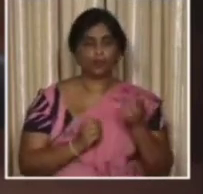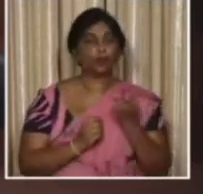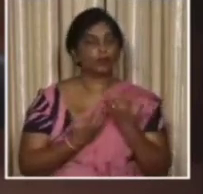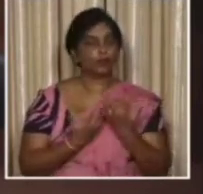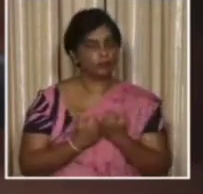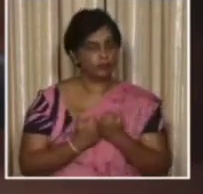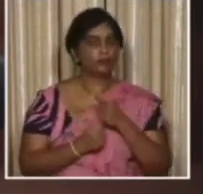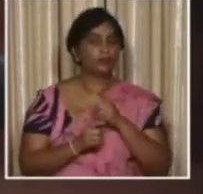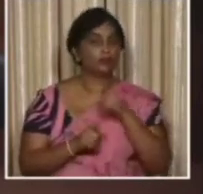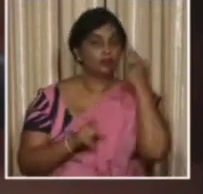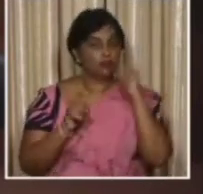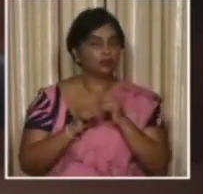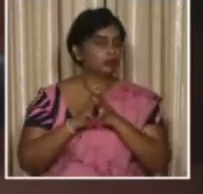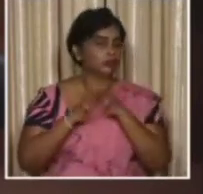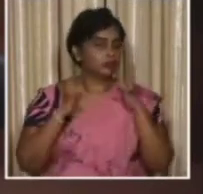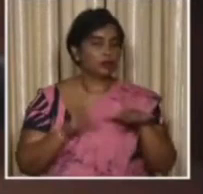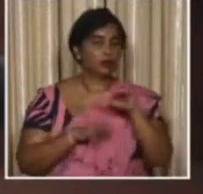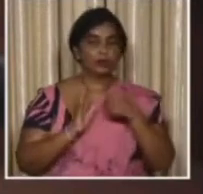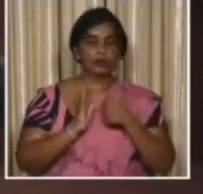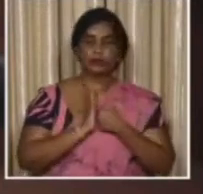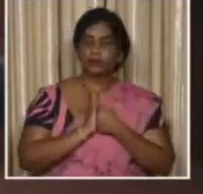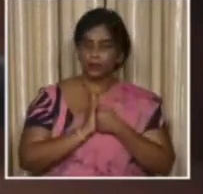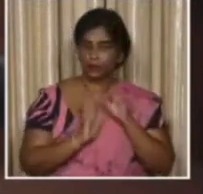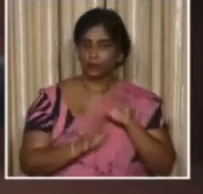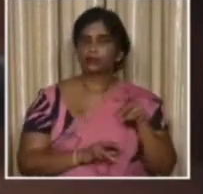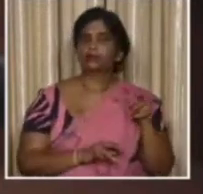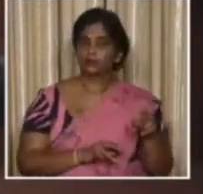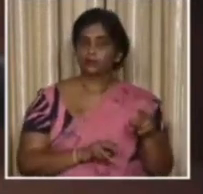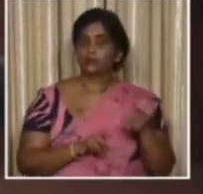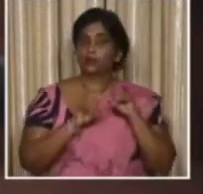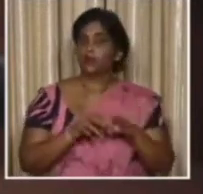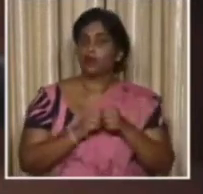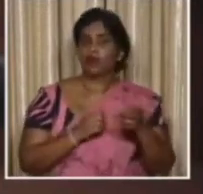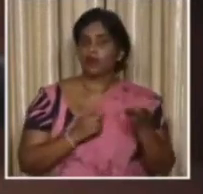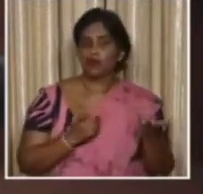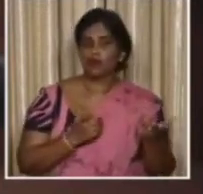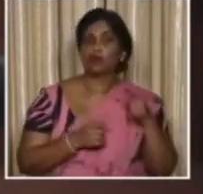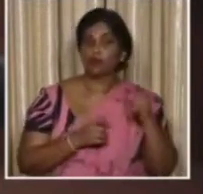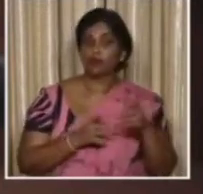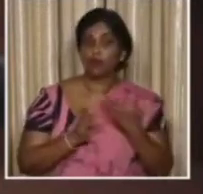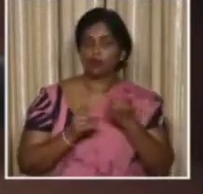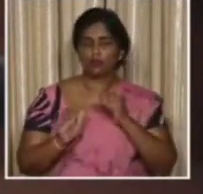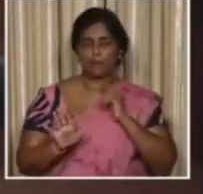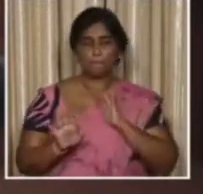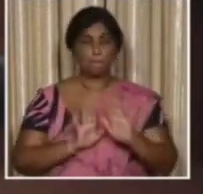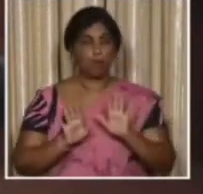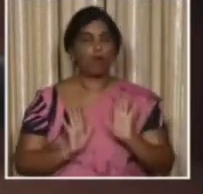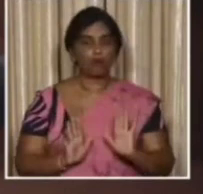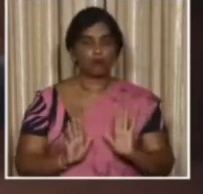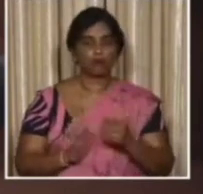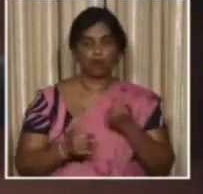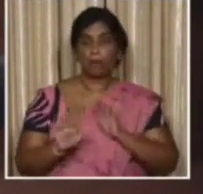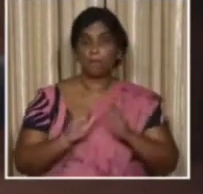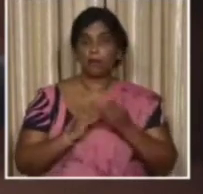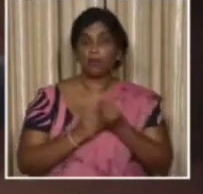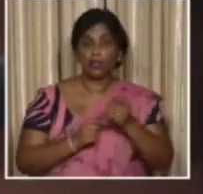මුදල් ලැබෙනවා ඕන් පිළිබඳ විශාල සමාජ ගෞරවයක් නිර්මාණය වෙනවා එතකොට මොකද වෙන්නේ ඒගොල්ලන්ට හොඳ හික්මීමක් වුණා හැබැයි හික්මීමක්